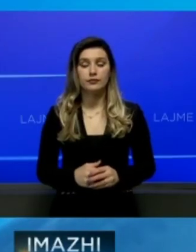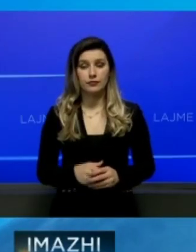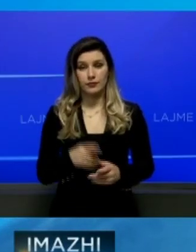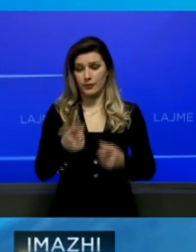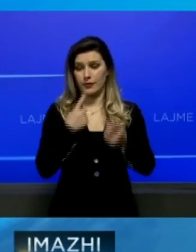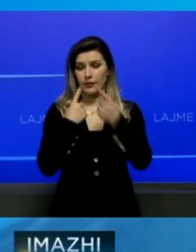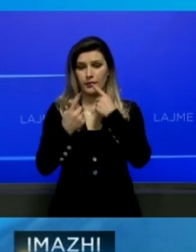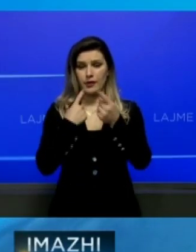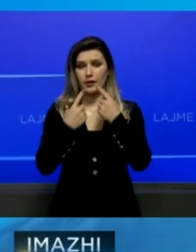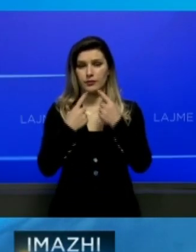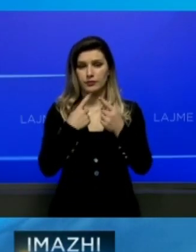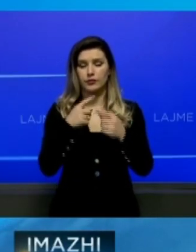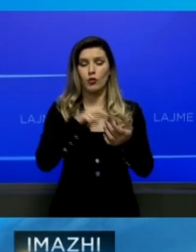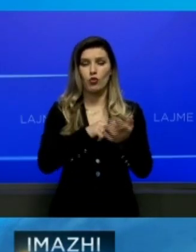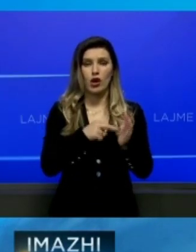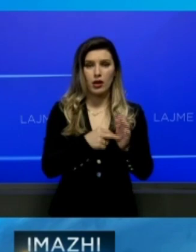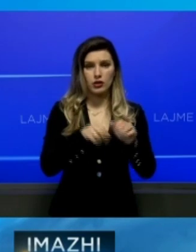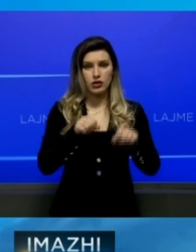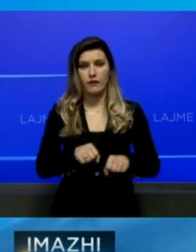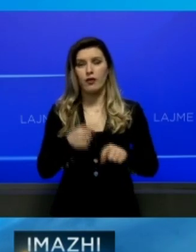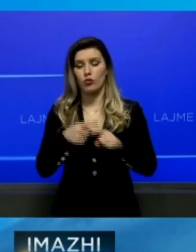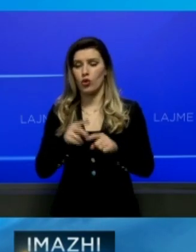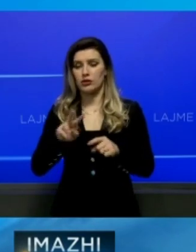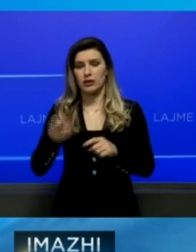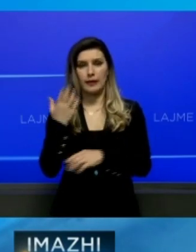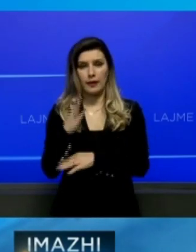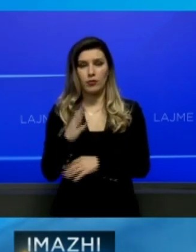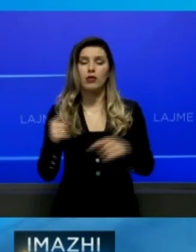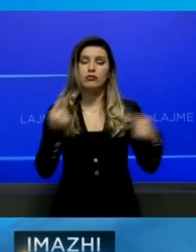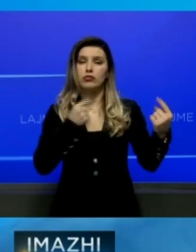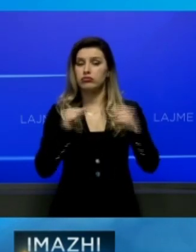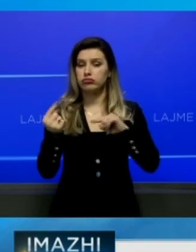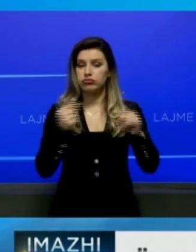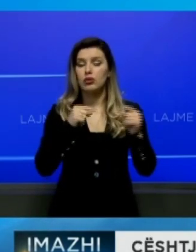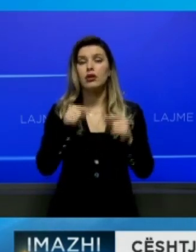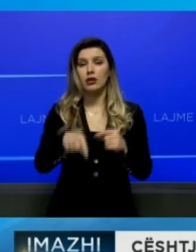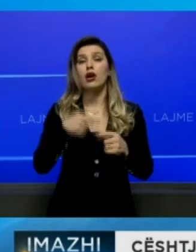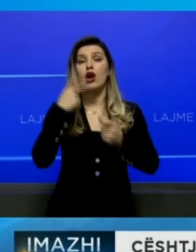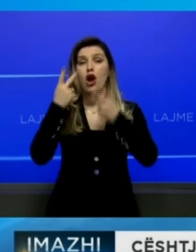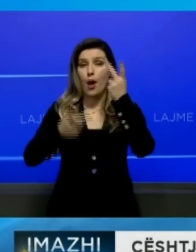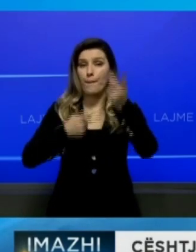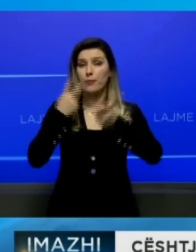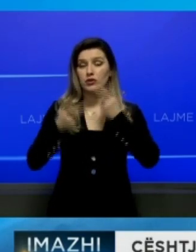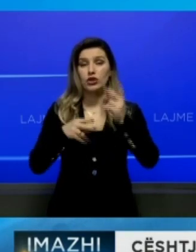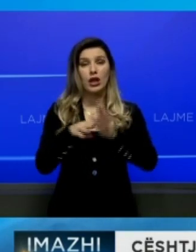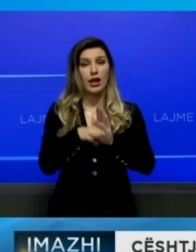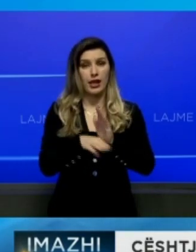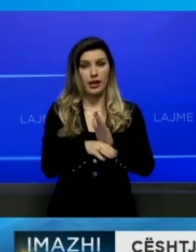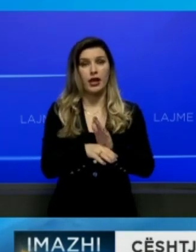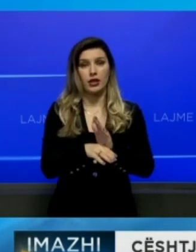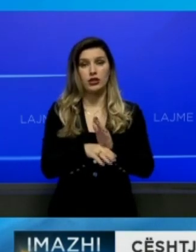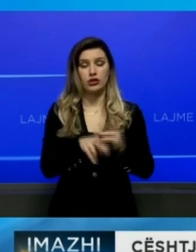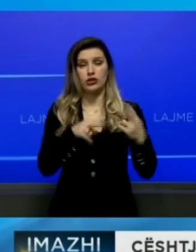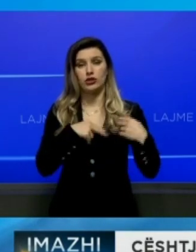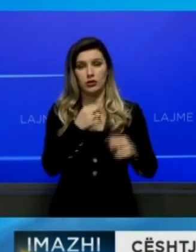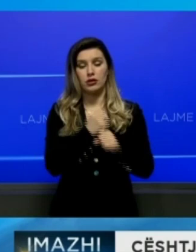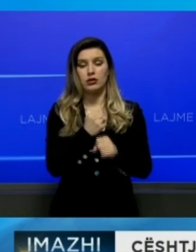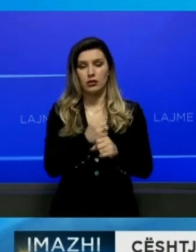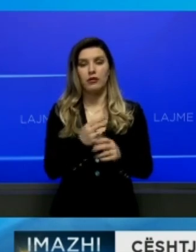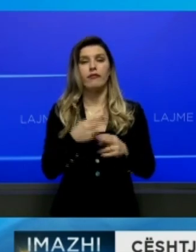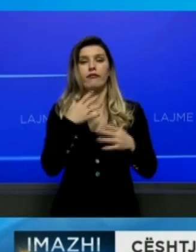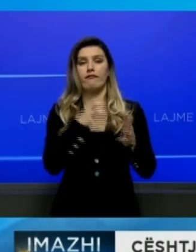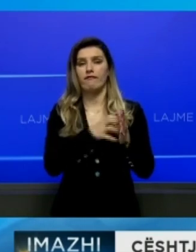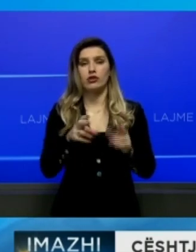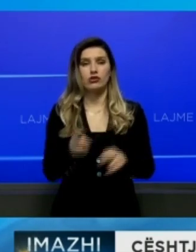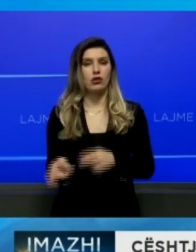Debati pozitë-opozitë për çështjen e Komisionit Hetimor ka vazhduar edhe në Komisionin për Legjislacion, Mandate, Imunitete, Rregulloren e